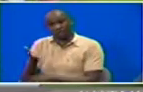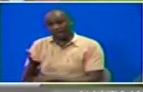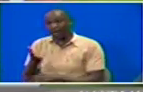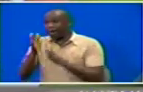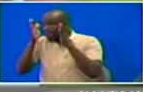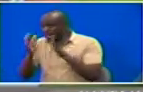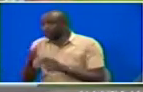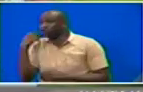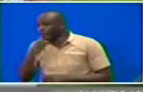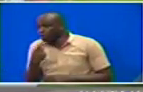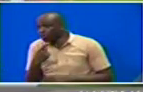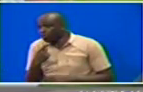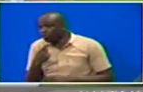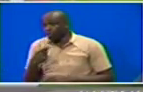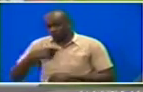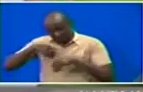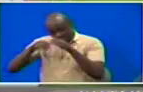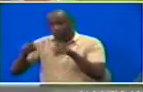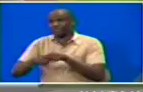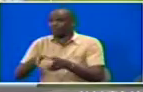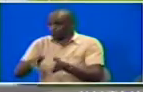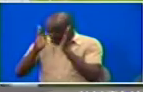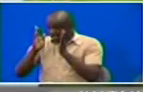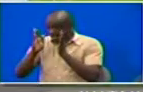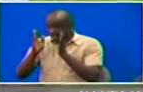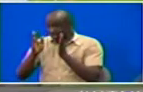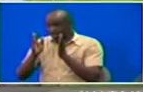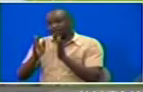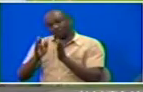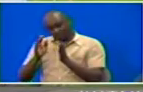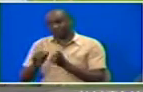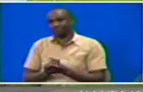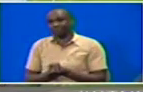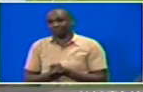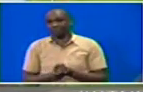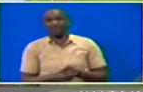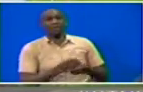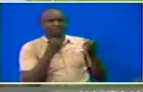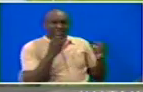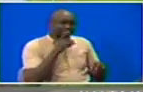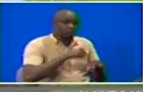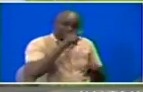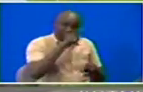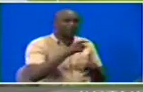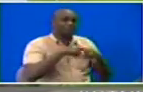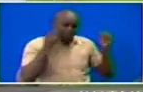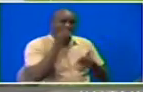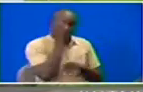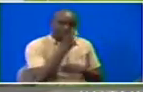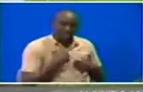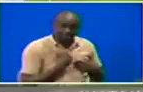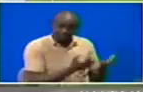ambaye atachukua mwelekeo huo bado ataendelea hivyo hivyo? Na maana kwamba uko chini ya mchungaji.